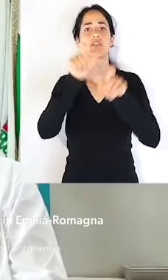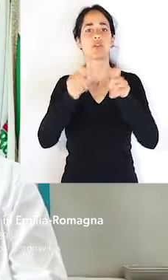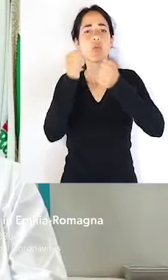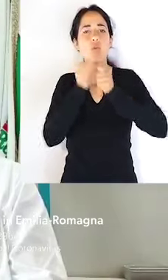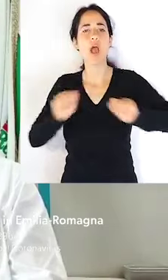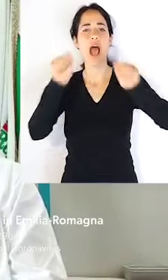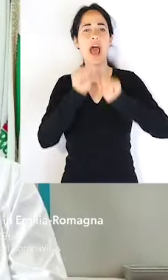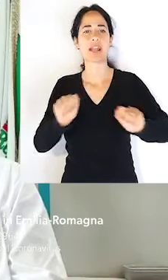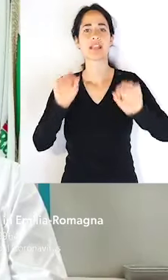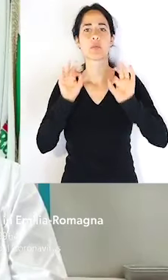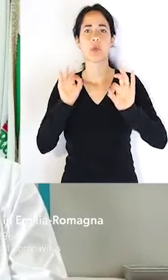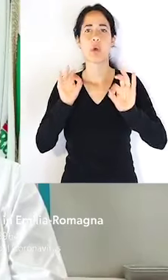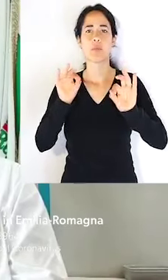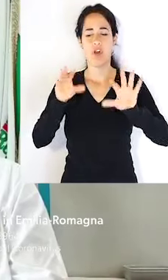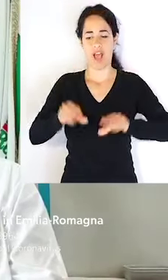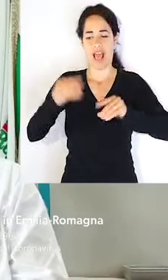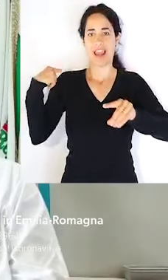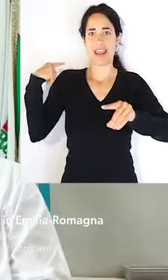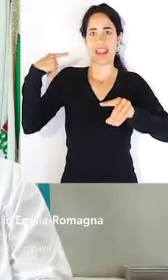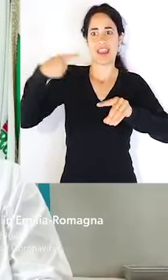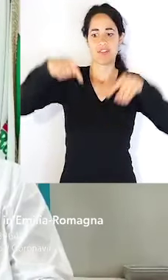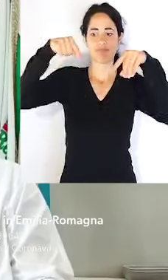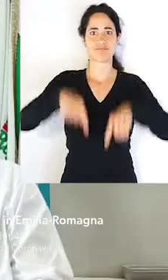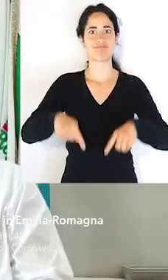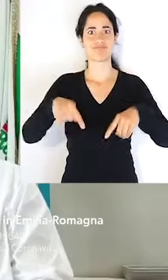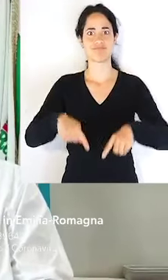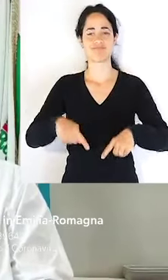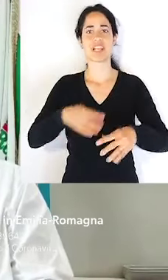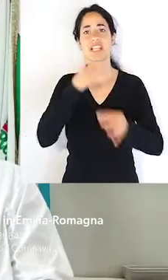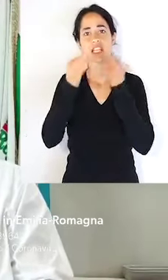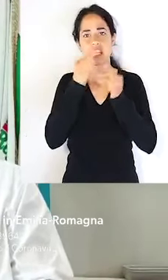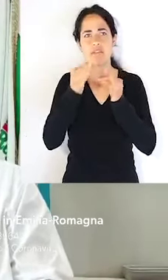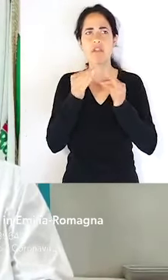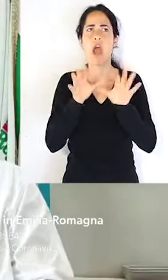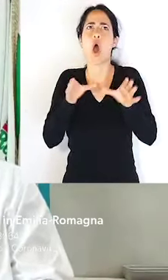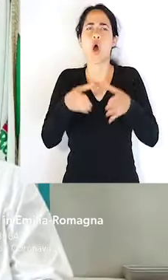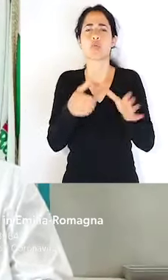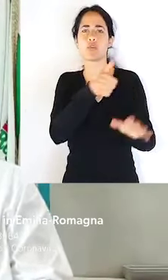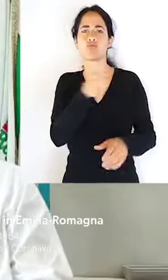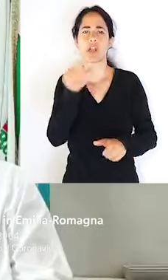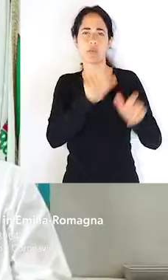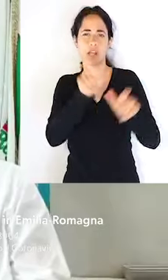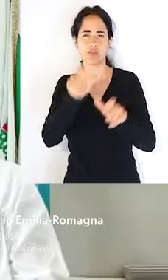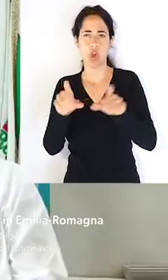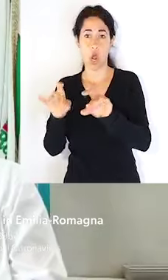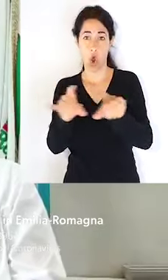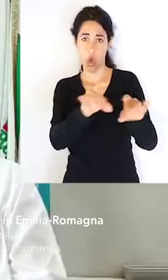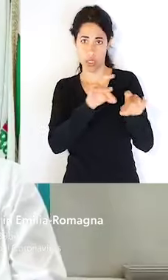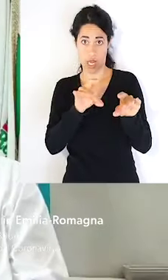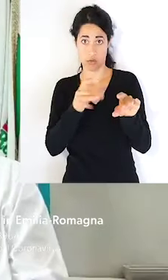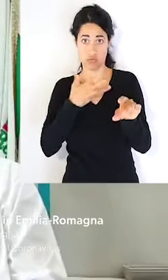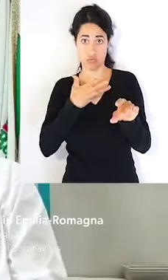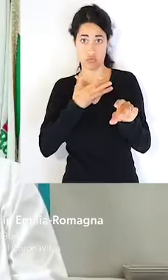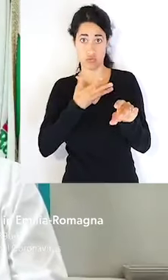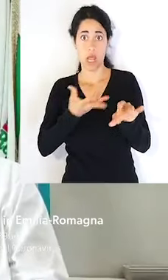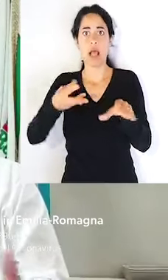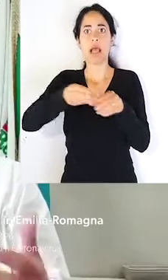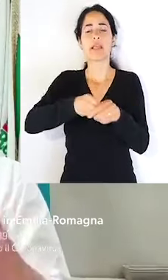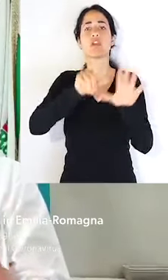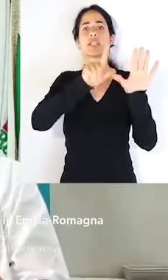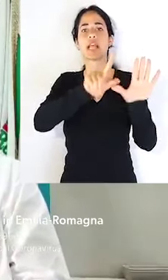21.467 le persone guarite dall'inizio dell'epidemia, cioè 77 persone su 100 che hanno